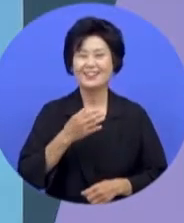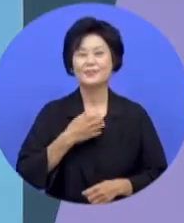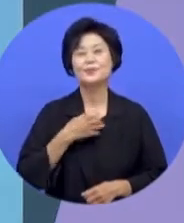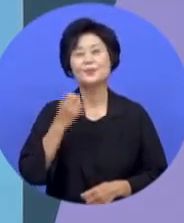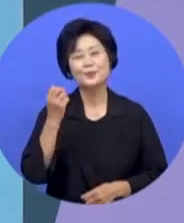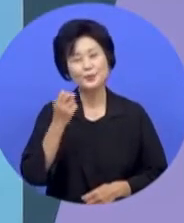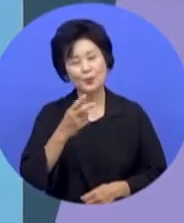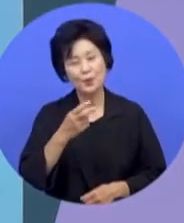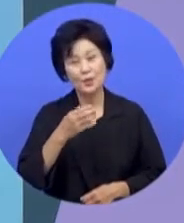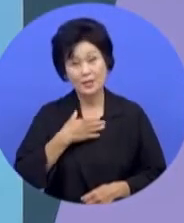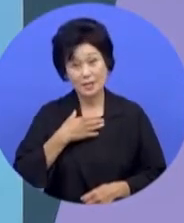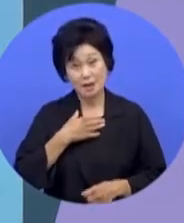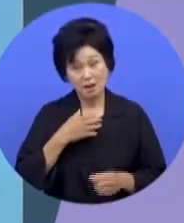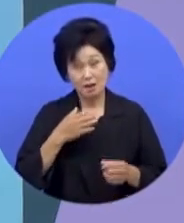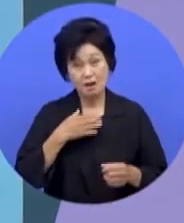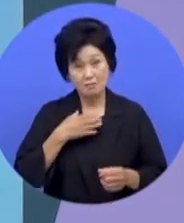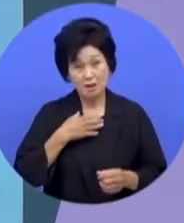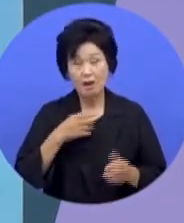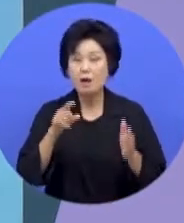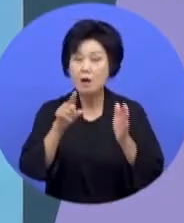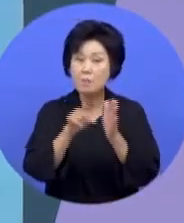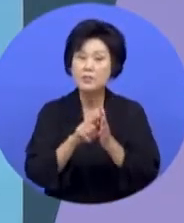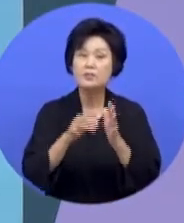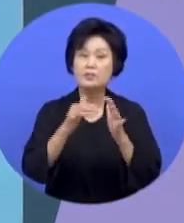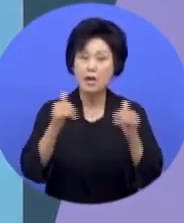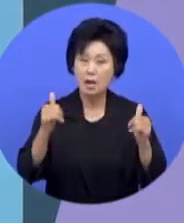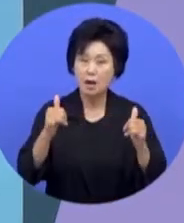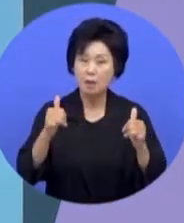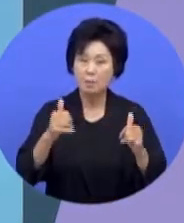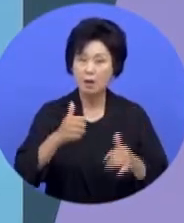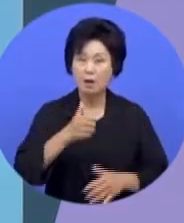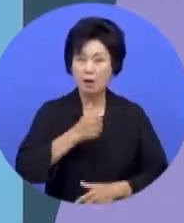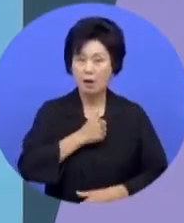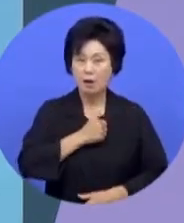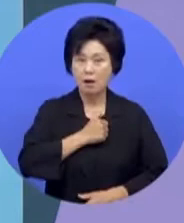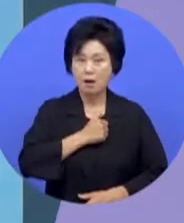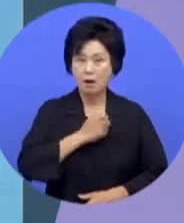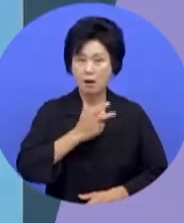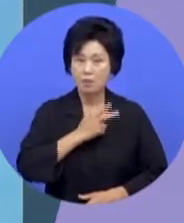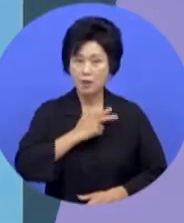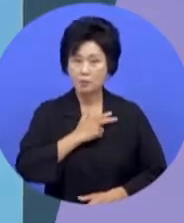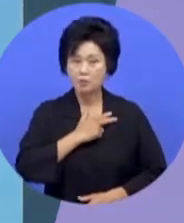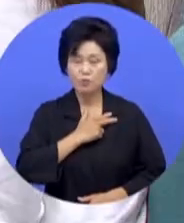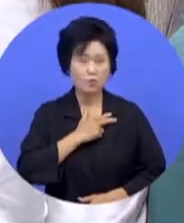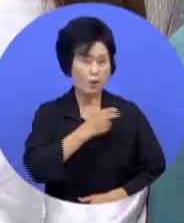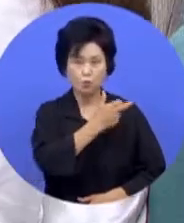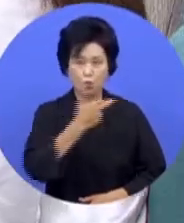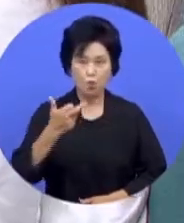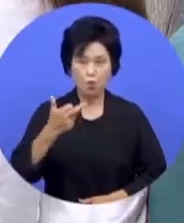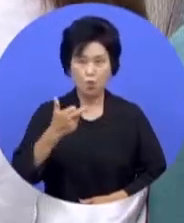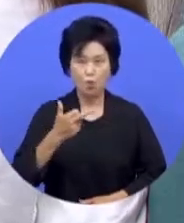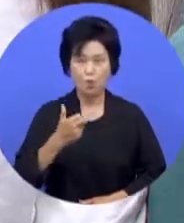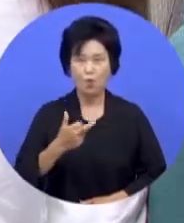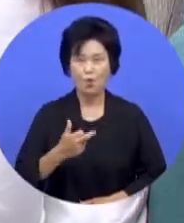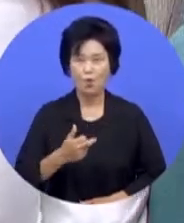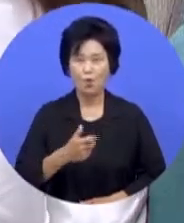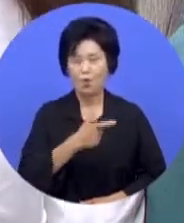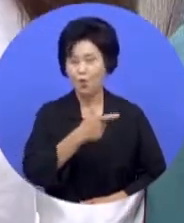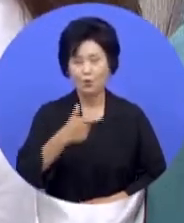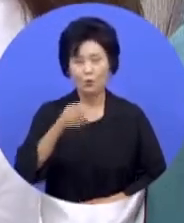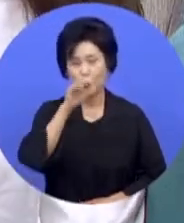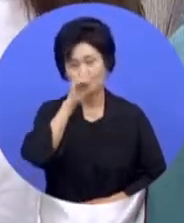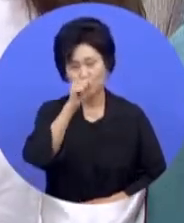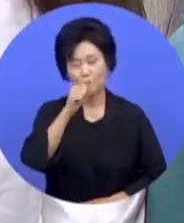자신이 정말 크리스찬이라는 거, 믿는 사람이라는 것에 대한 자부심이 굉장히 커요. 네, 어릴 때부터. 얼마나 흐뭇할까? 네,